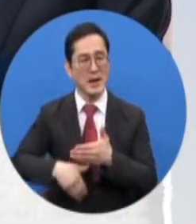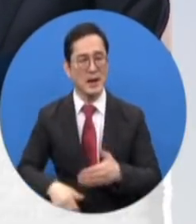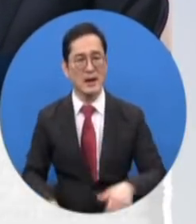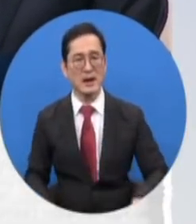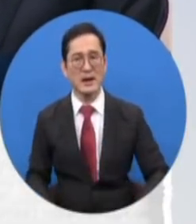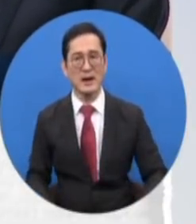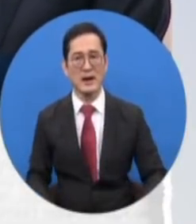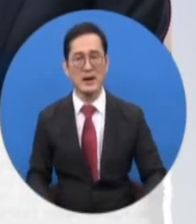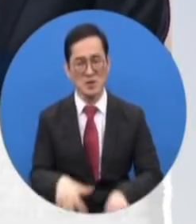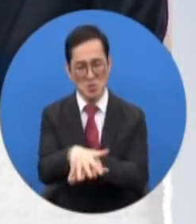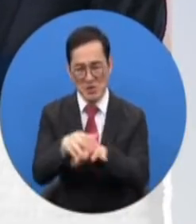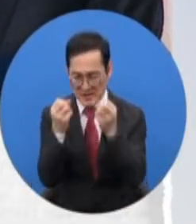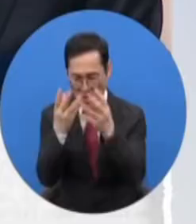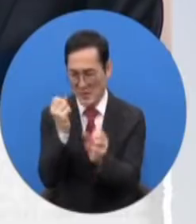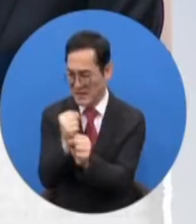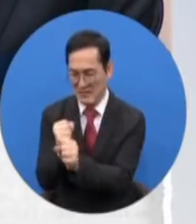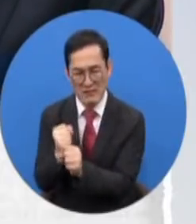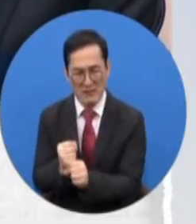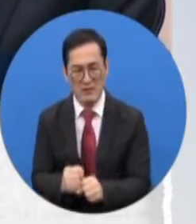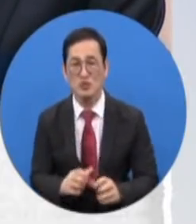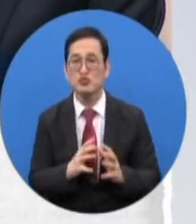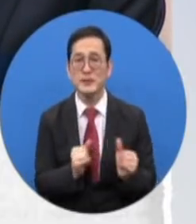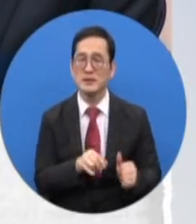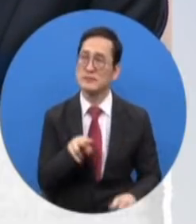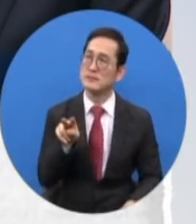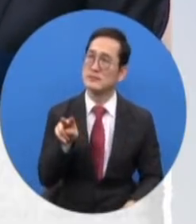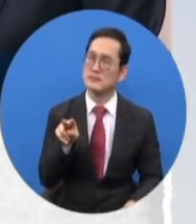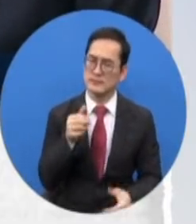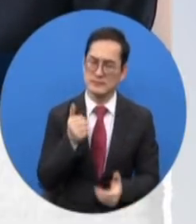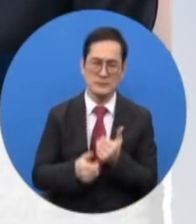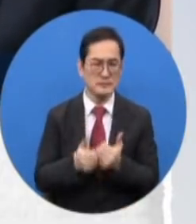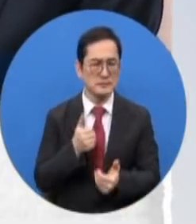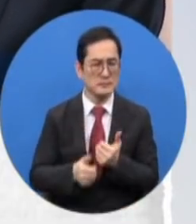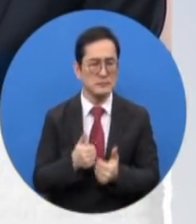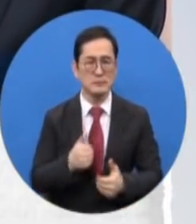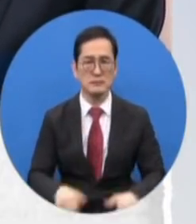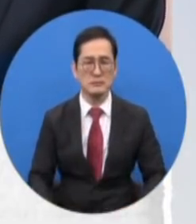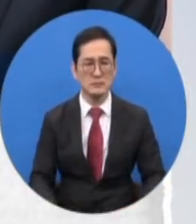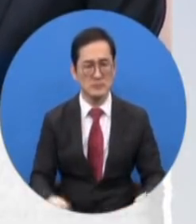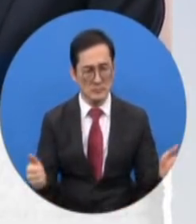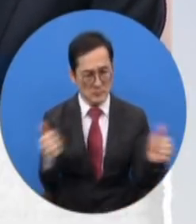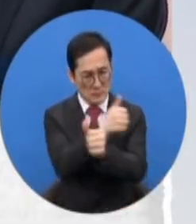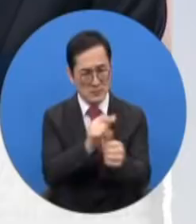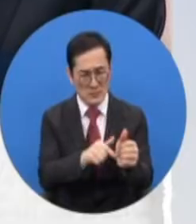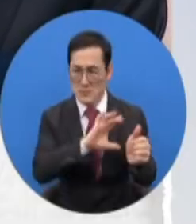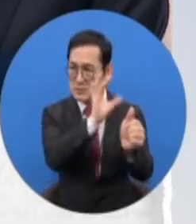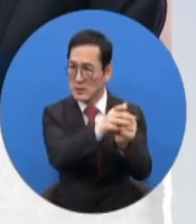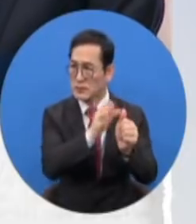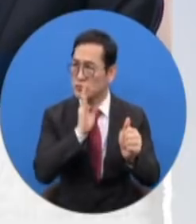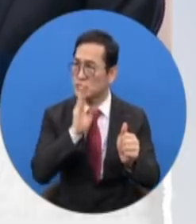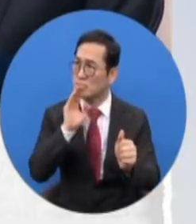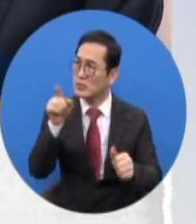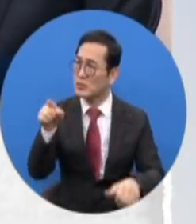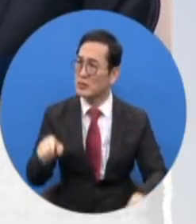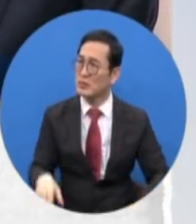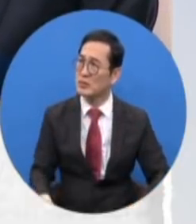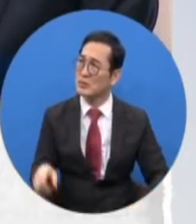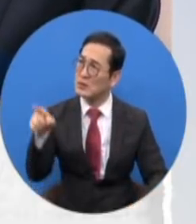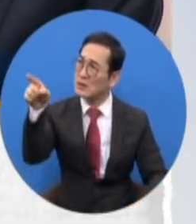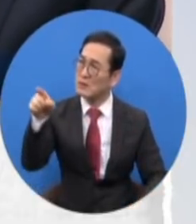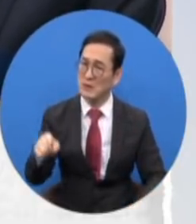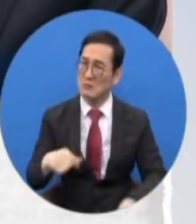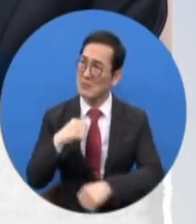내각을 구성하겠다라고 한다면 국민들은 어떻게 생각하겠습니까? 이건 뭐지라고 하지 않겠습니까? 그런데 오히려 장차관은 임기도 없습니다.